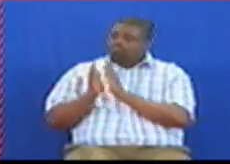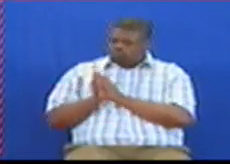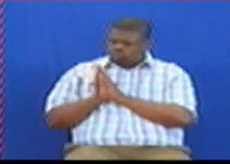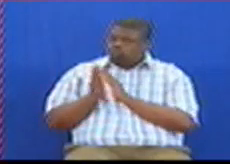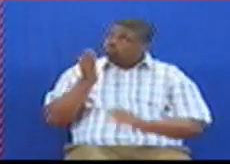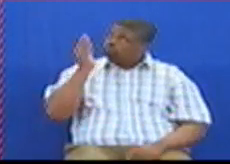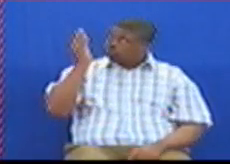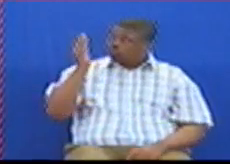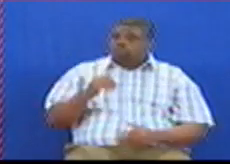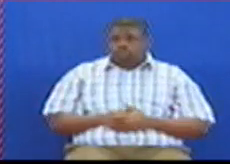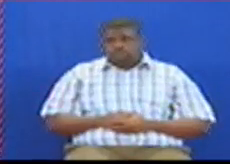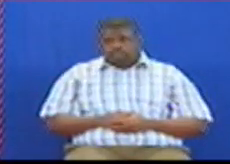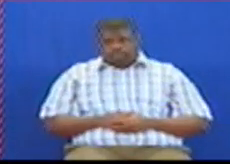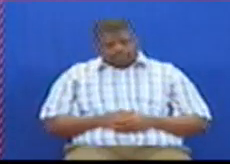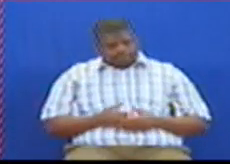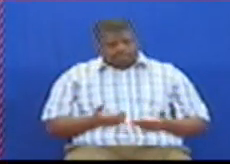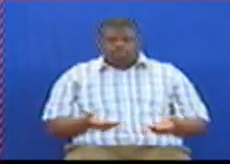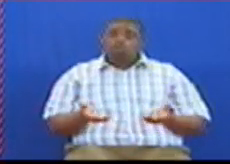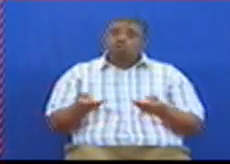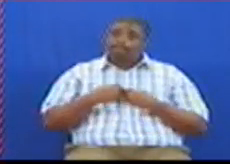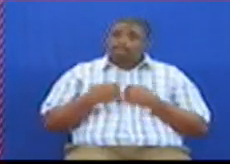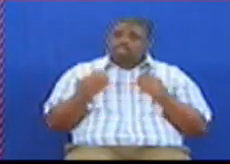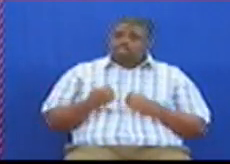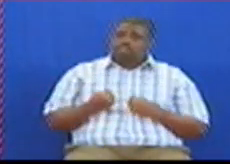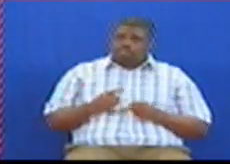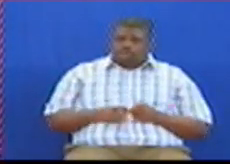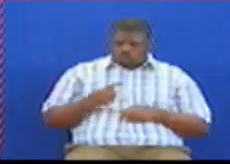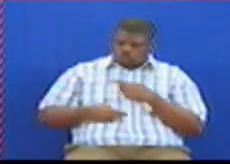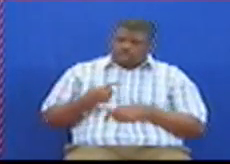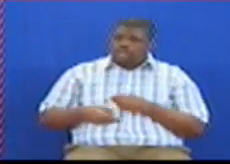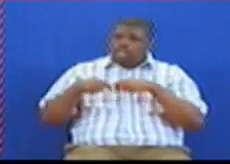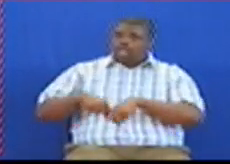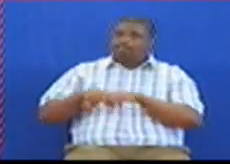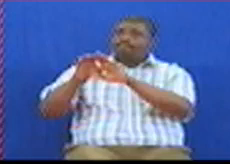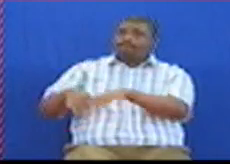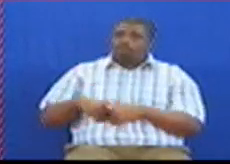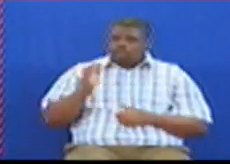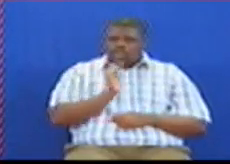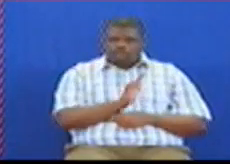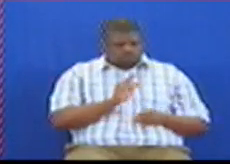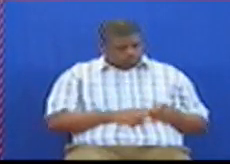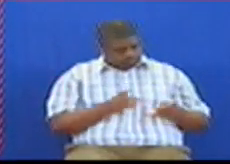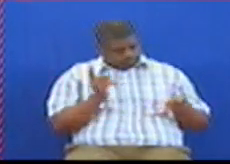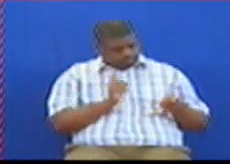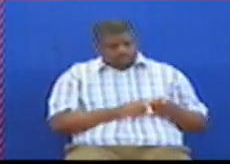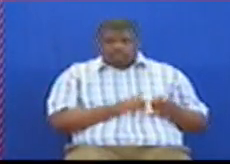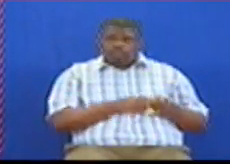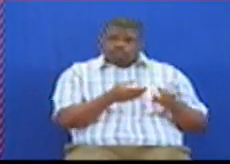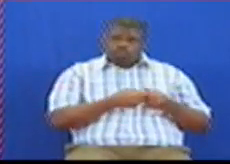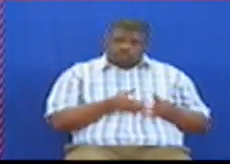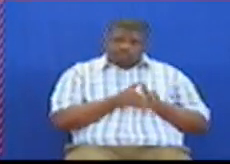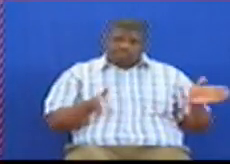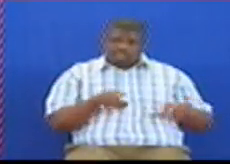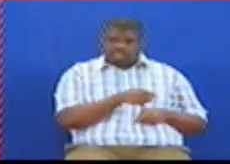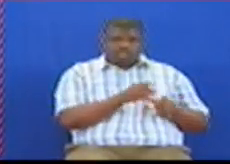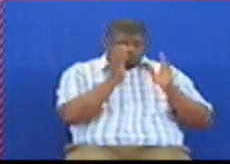Mungu mwingi wa rehema aliyetujalia uzima kuendelea kuwa hapa kwenye bunge lako tukufu. Lakini pili, nichukue nafasi hii kwa kweli kwa